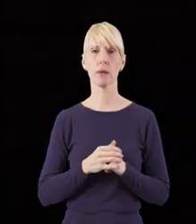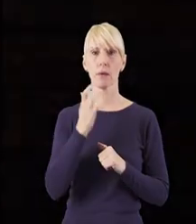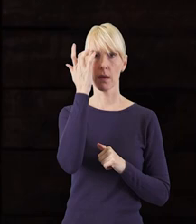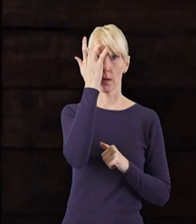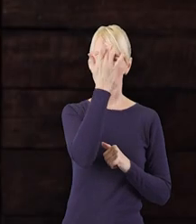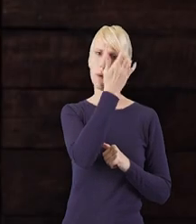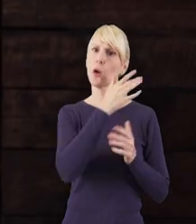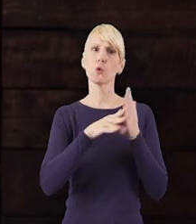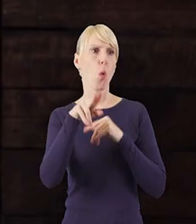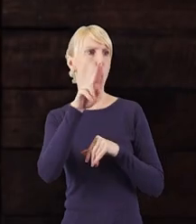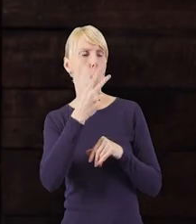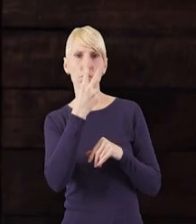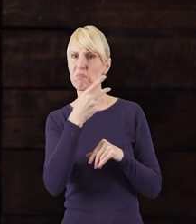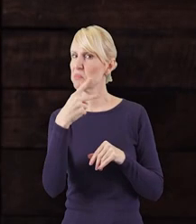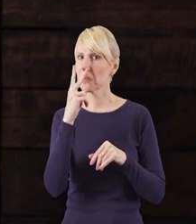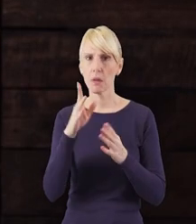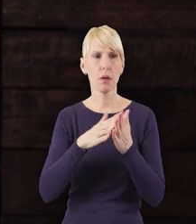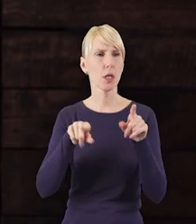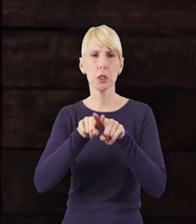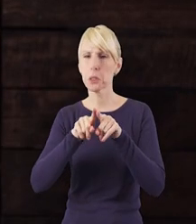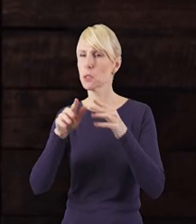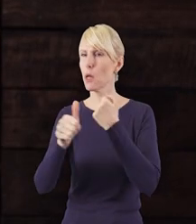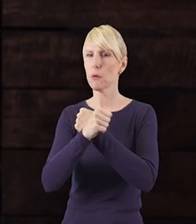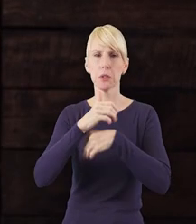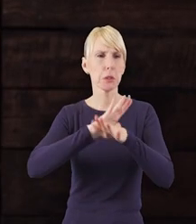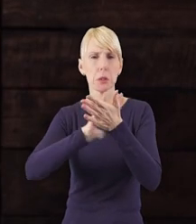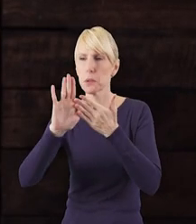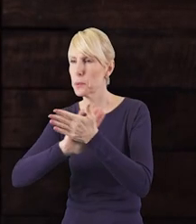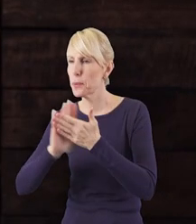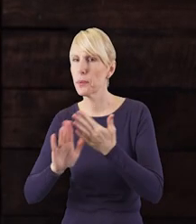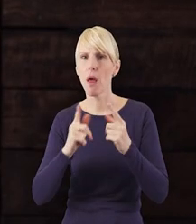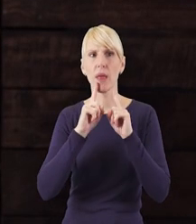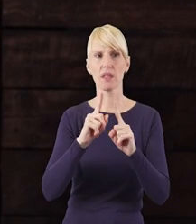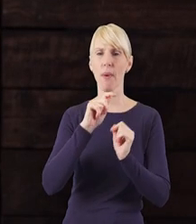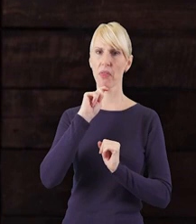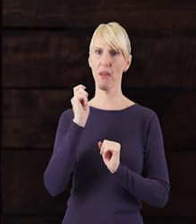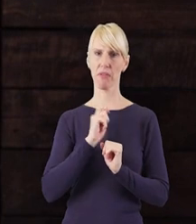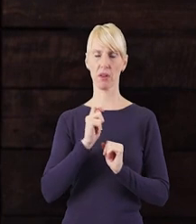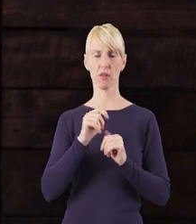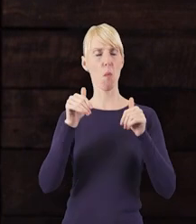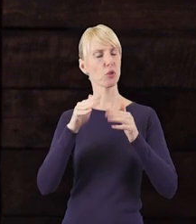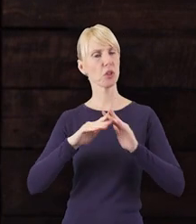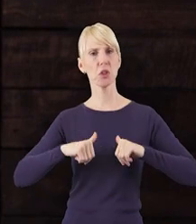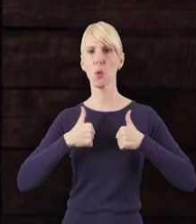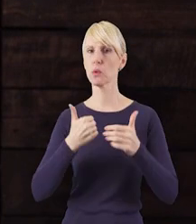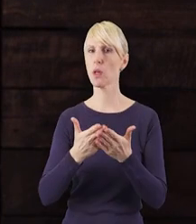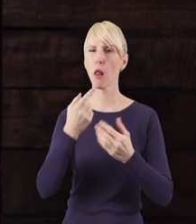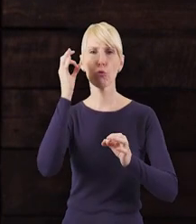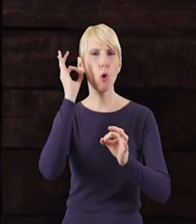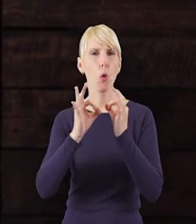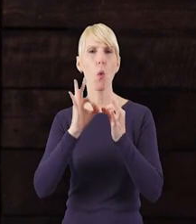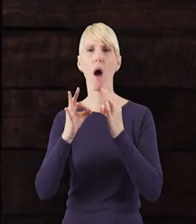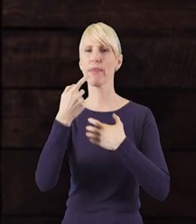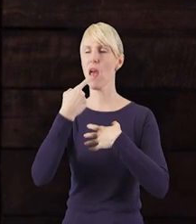Wobec braku świadków i dokumentacji oraz zatarciu wielu śladów przez Niemców być może nigdy nie uda się ustalić dokładnej liczby osób,